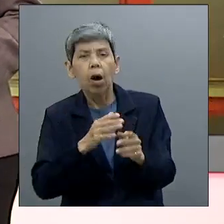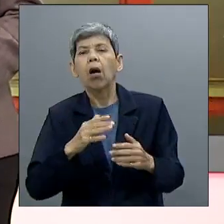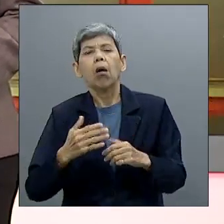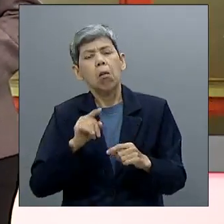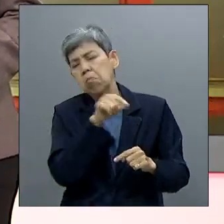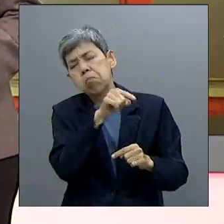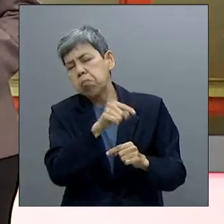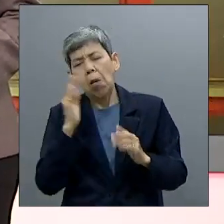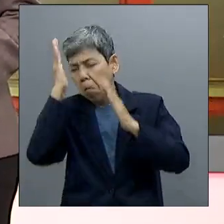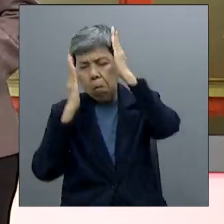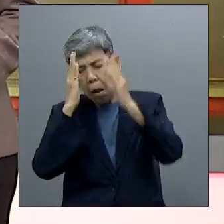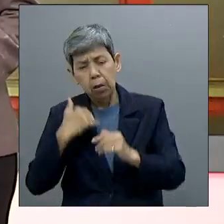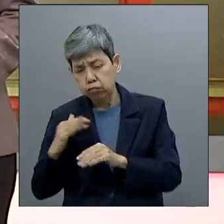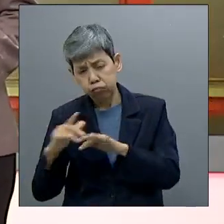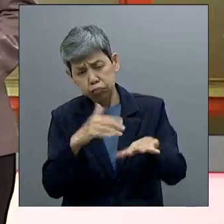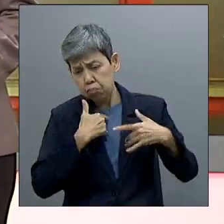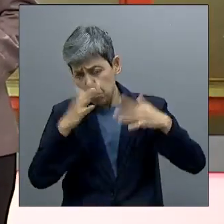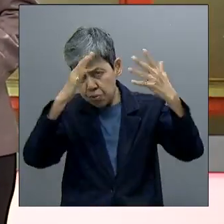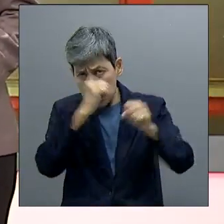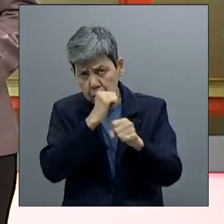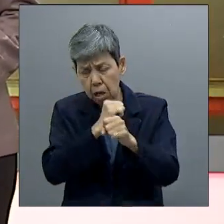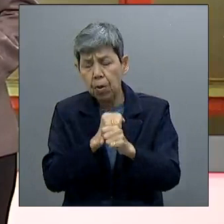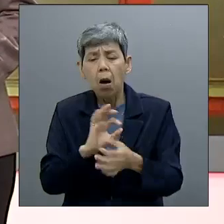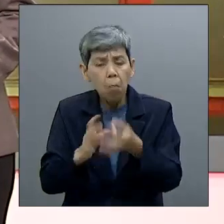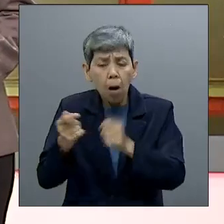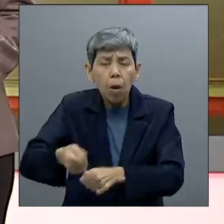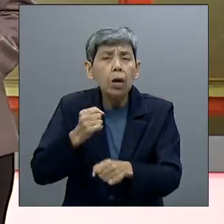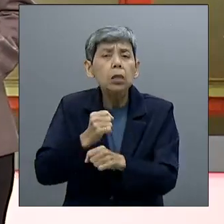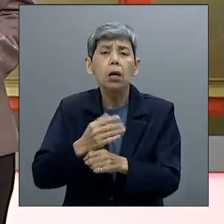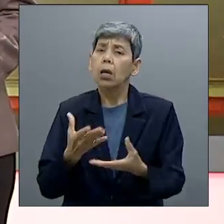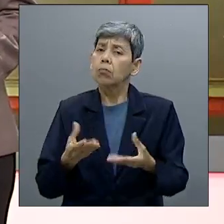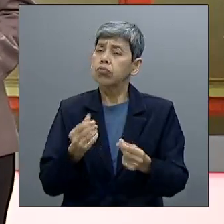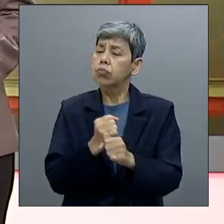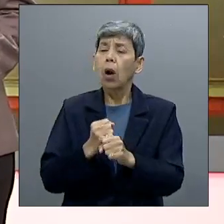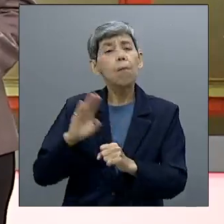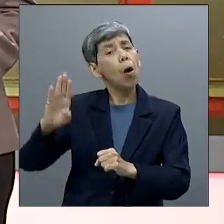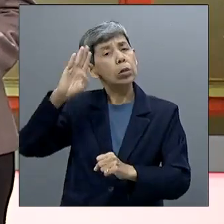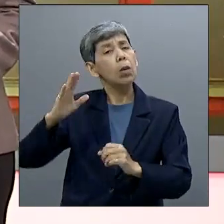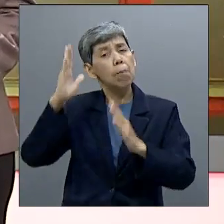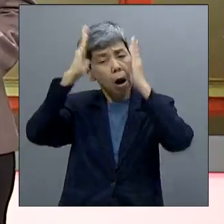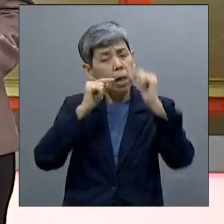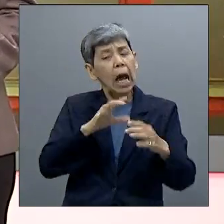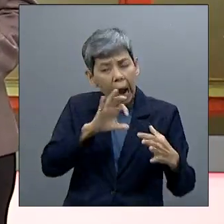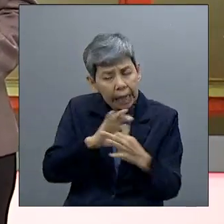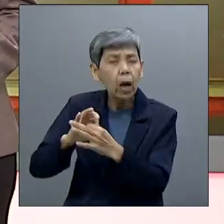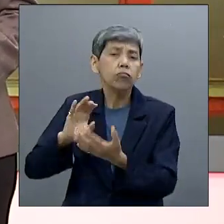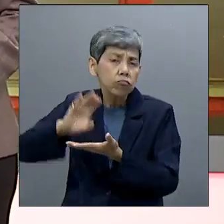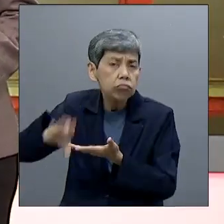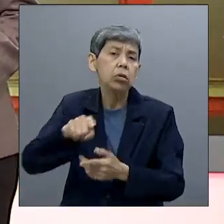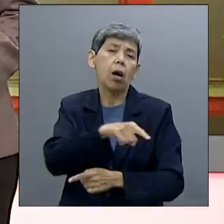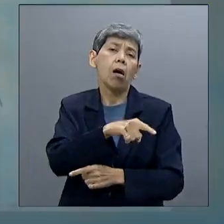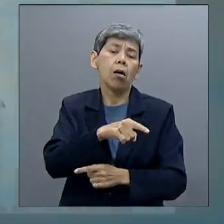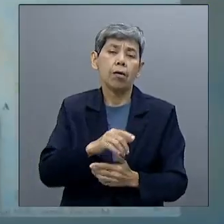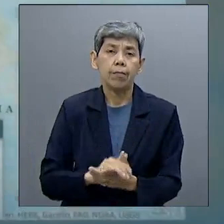ว่าควันไฟเนี่ยไม่ได้ข้ามพรมแดนหรือว่าการเผาถางป่าเกิดขึ้นในพื้นที่ที่เป็นบริษัทจากมาเลเซียเข้าไปมีส่วนร่วมลงทุนด้วยเหมือนกัน